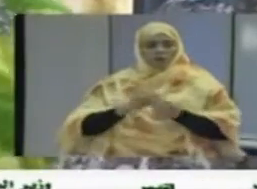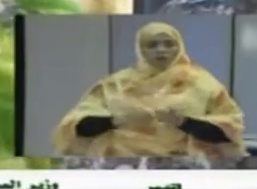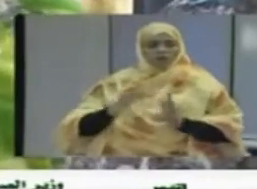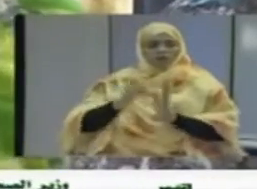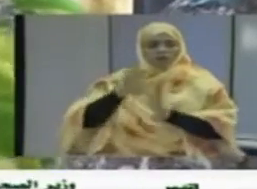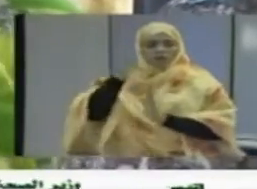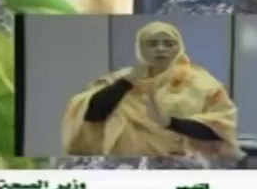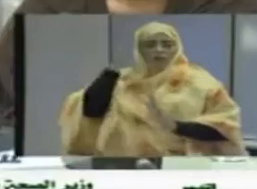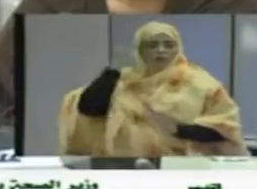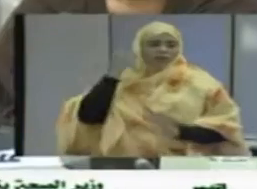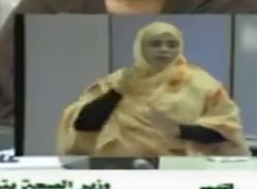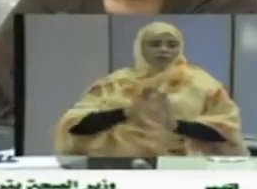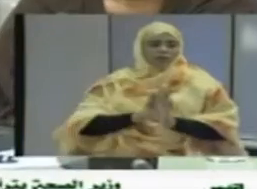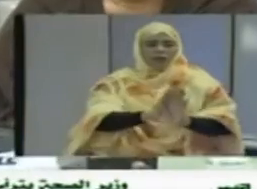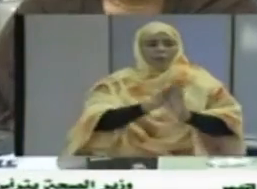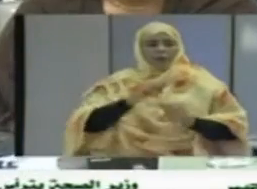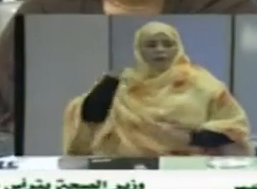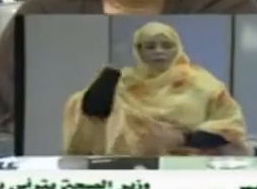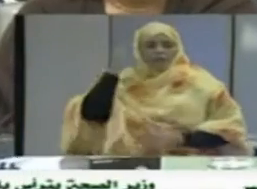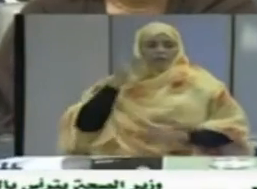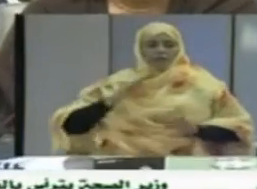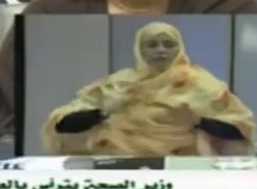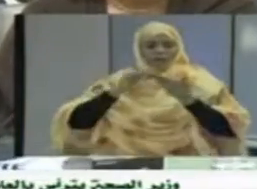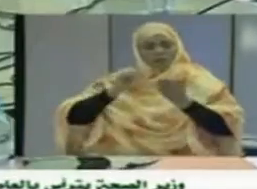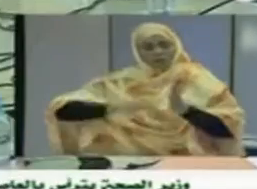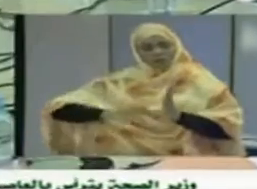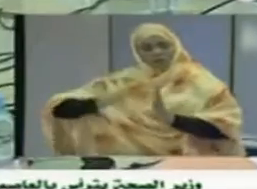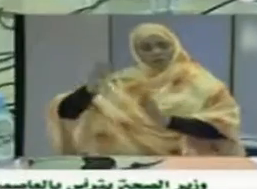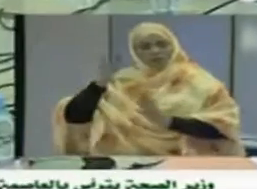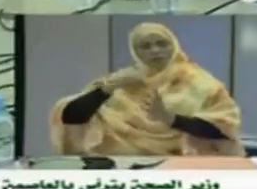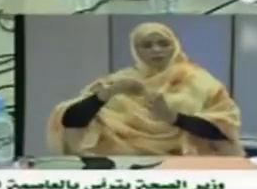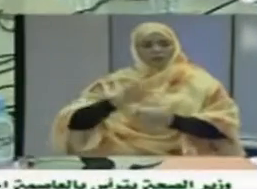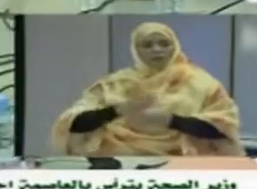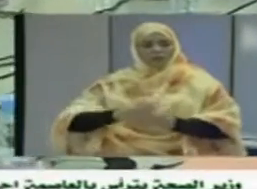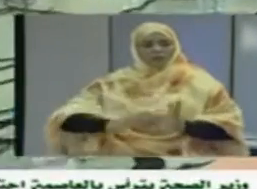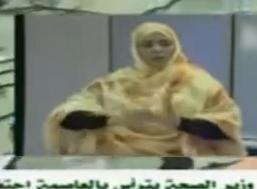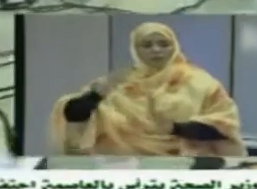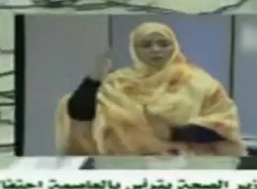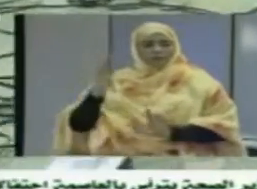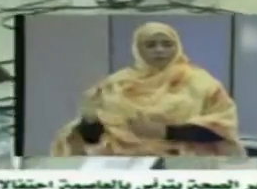دعما لقضايا المرأة وتحصيل وجوشها لصنع القرار.